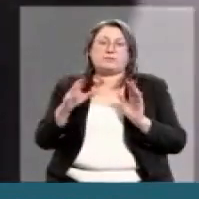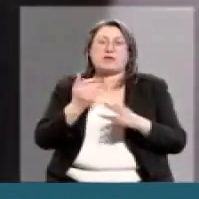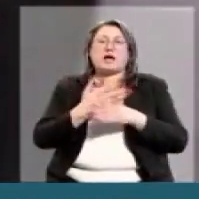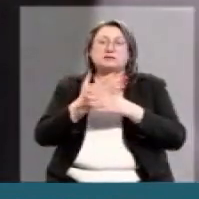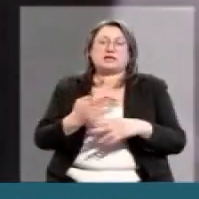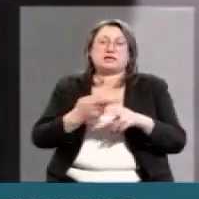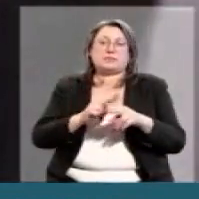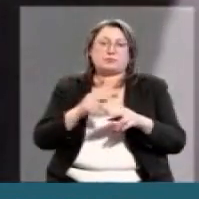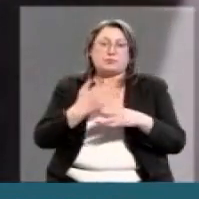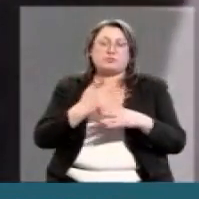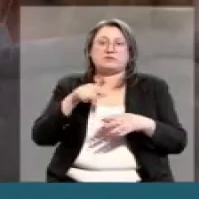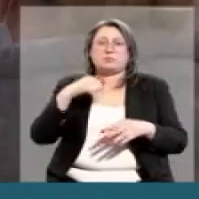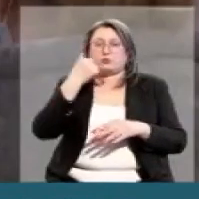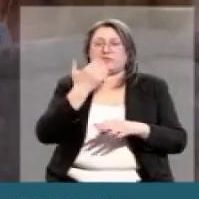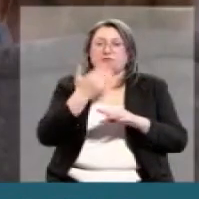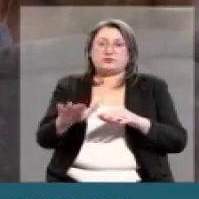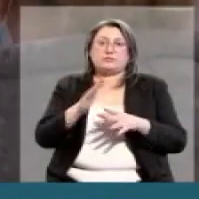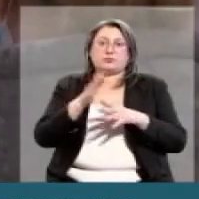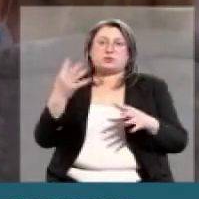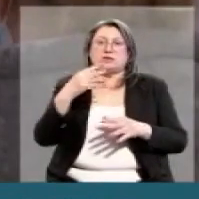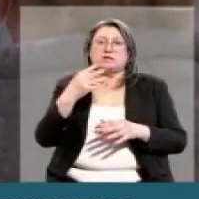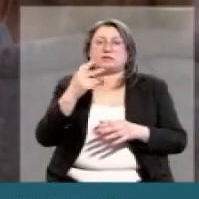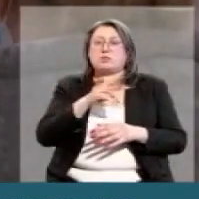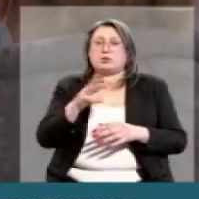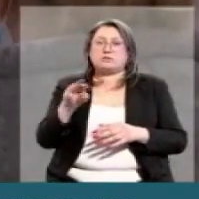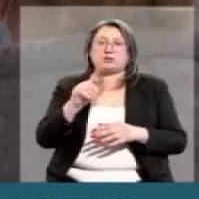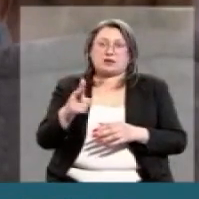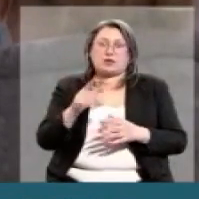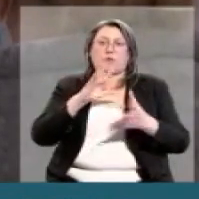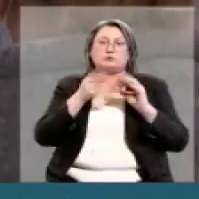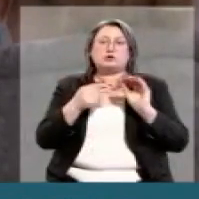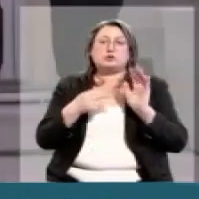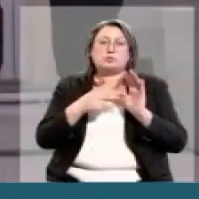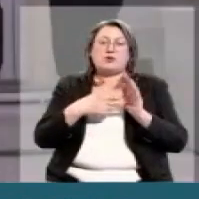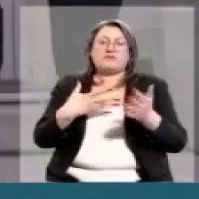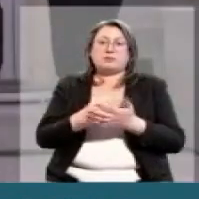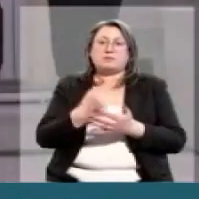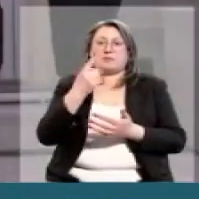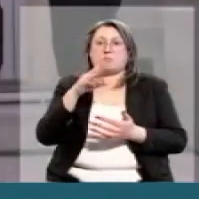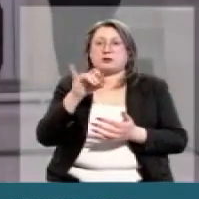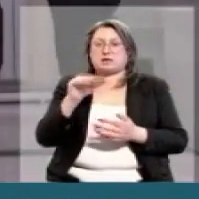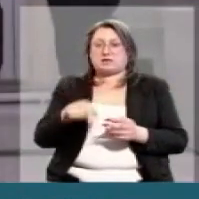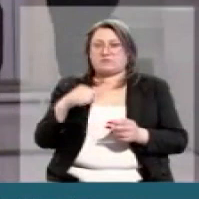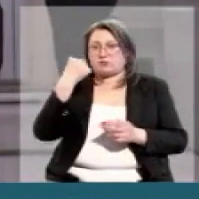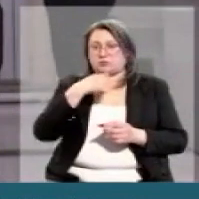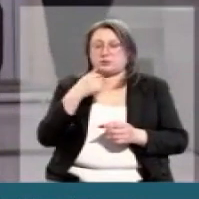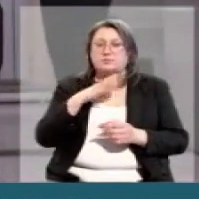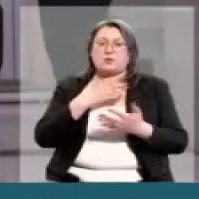оказание данной помощи в текущем году выделили более 43 миллионов тенге. Общая сумма выплат на 1 марта этого года